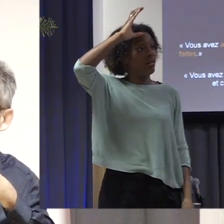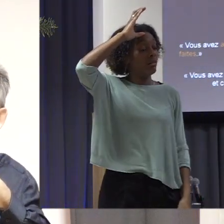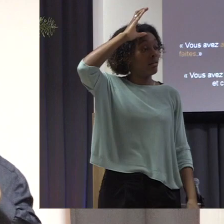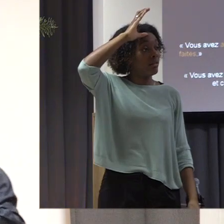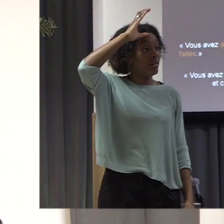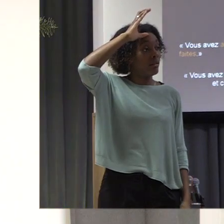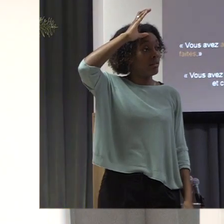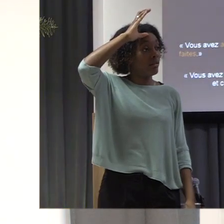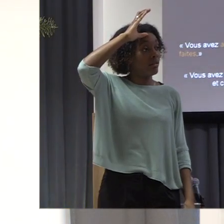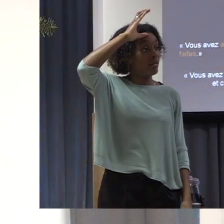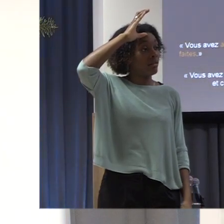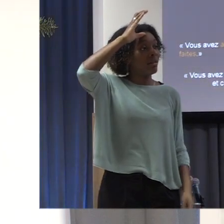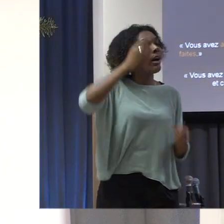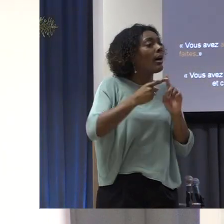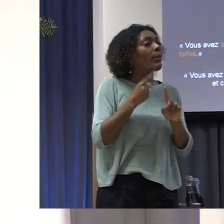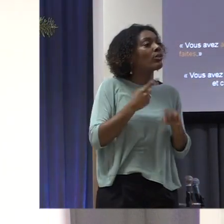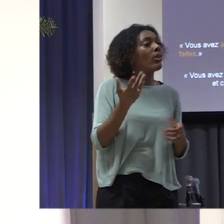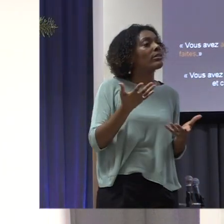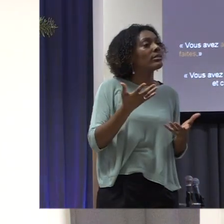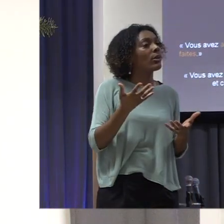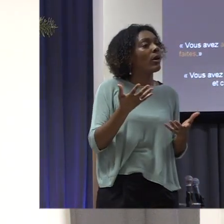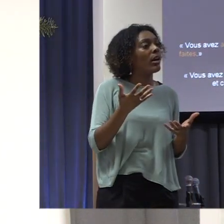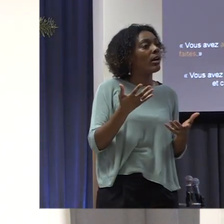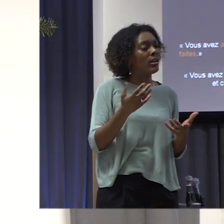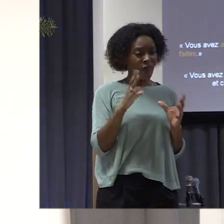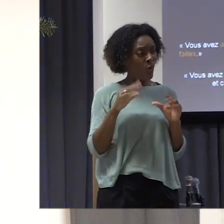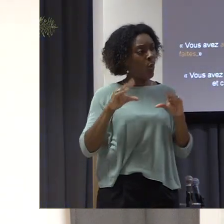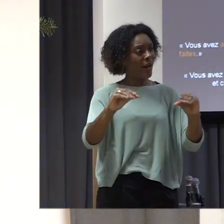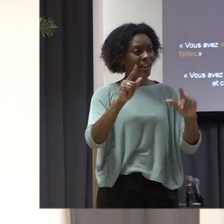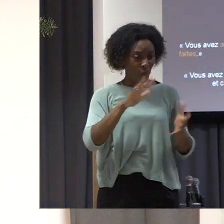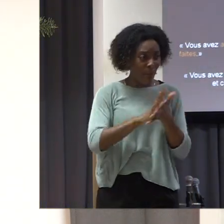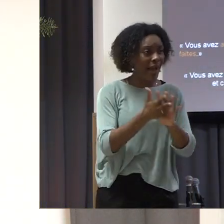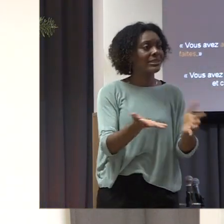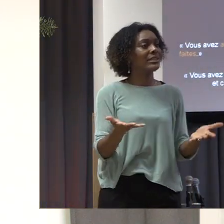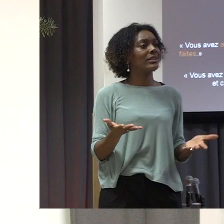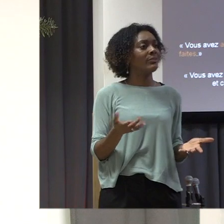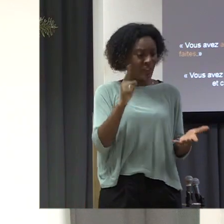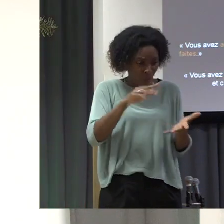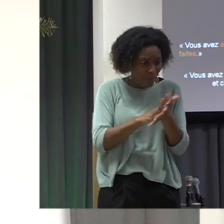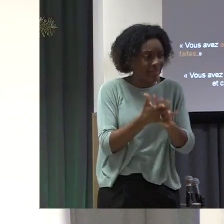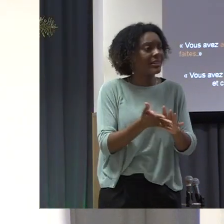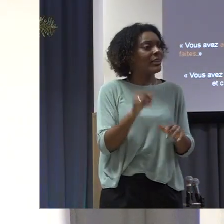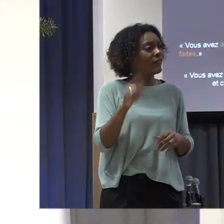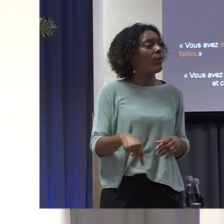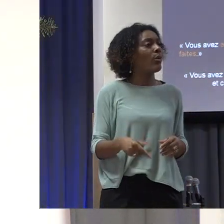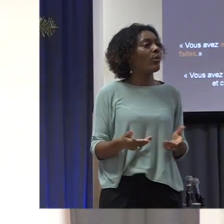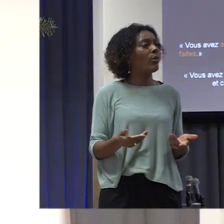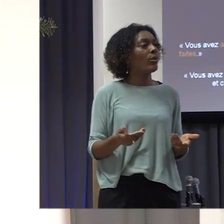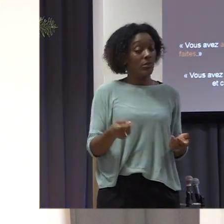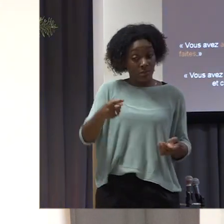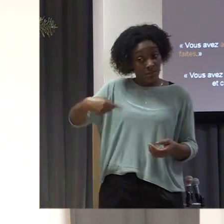ce qui importe justement, c'est d'être concret. Et c'est ce que nous voyons ici. Ils ont